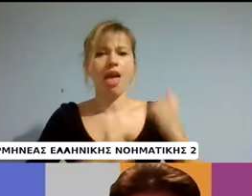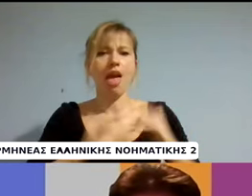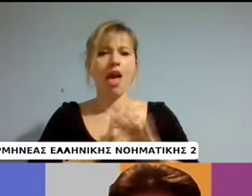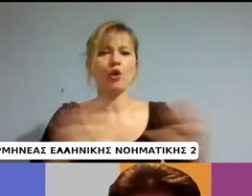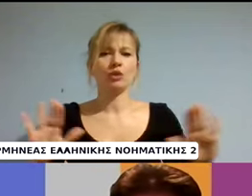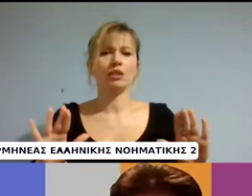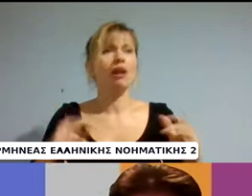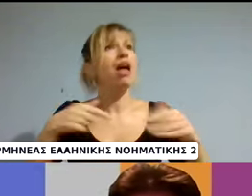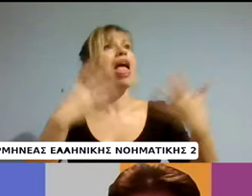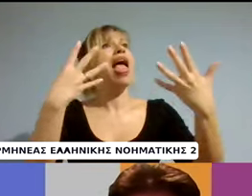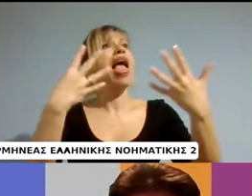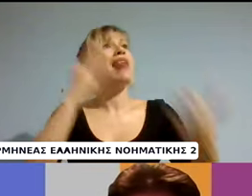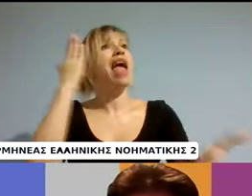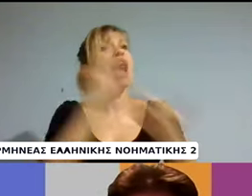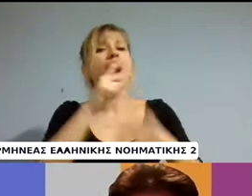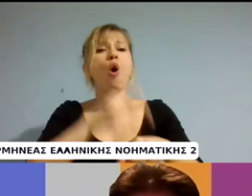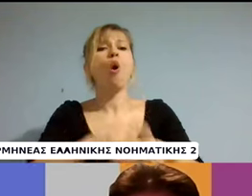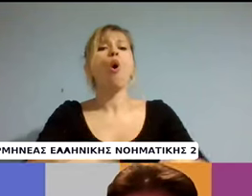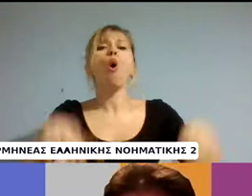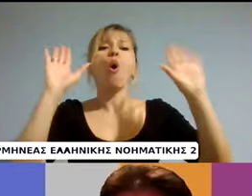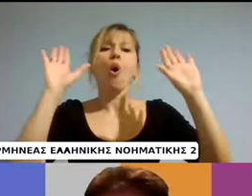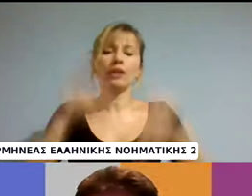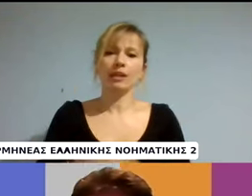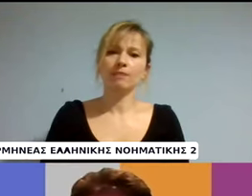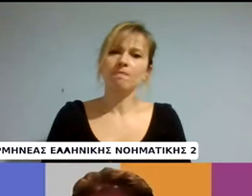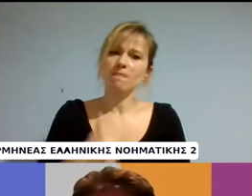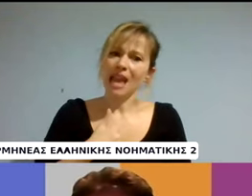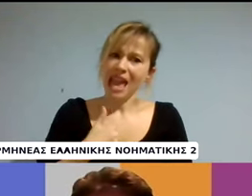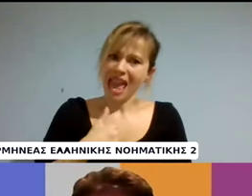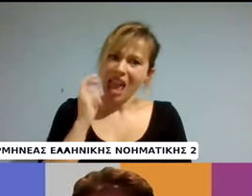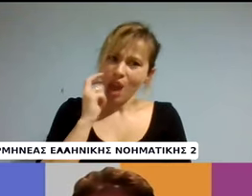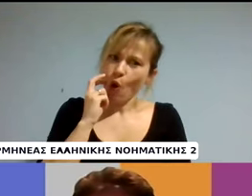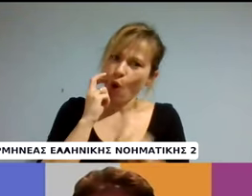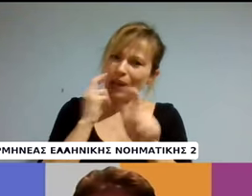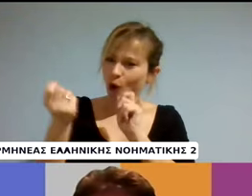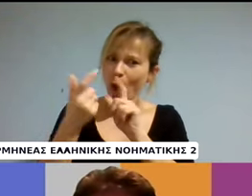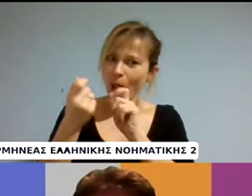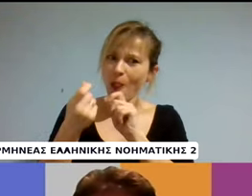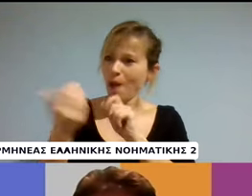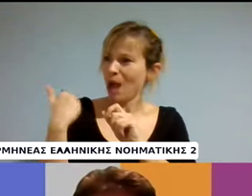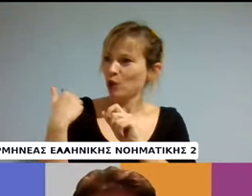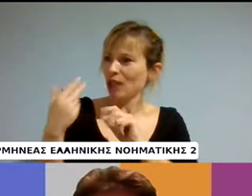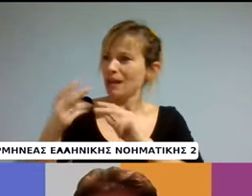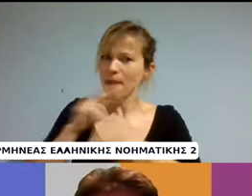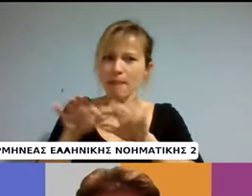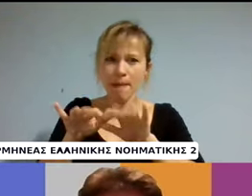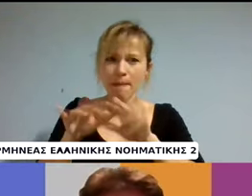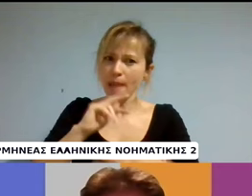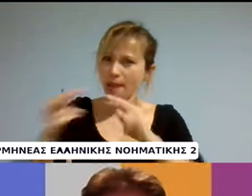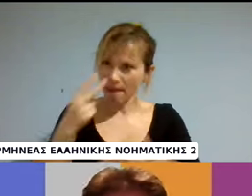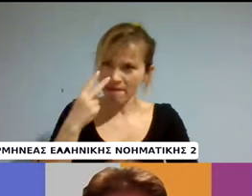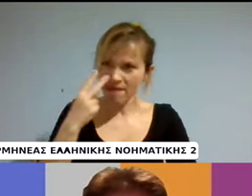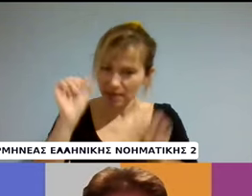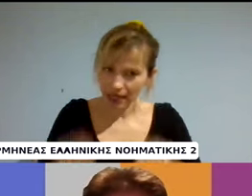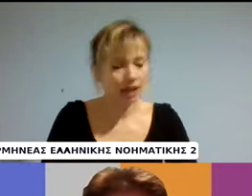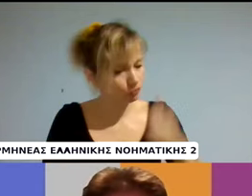στις 9. Πολύ Εγώ ωραία. Απαντάω σε κάποια, Κωνσταντίνα, γραπτό. Ναι, σε κάποια που το είδα. Μπορώ. Το είδα. Το είδα. Και εγώ το ίδιο κάνω.